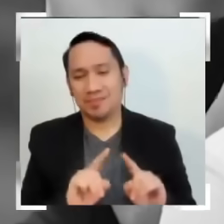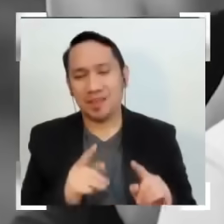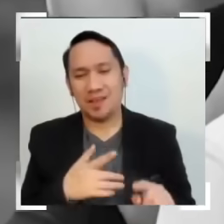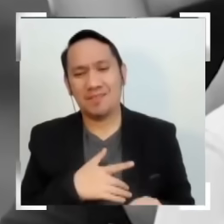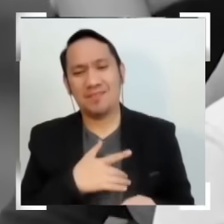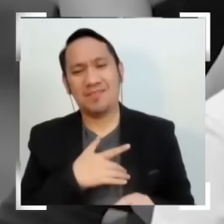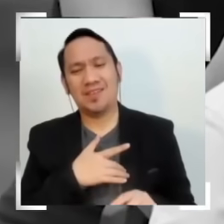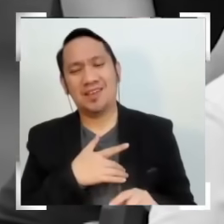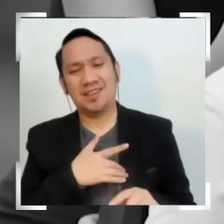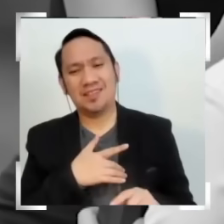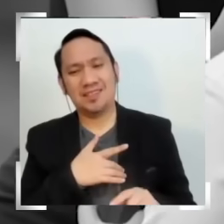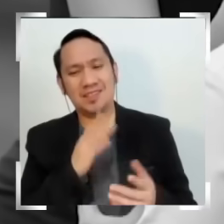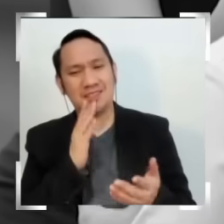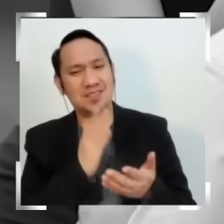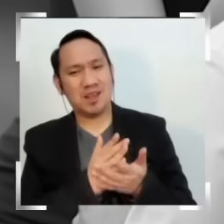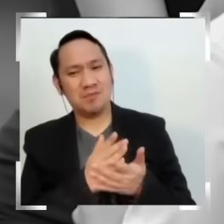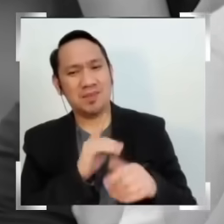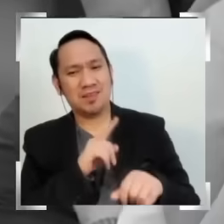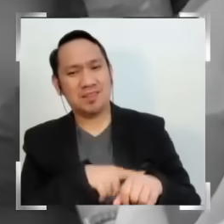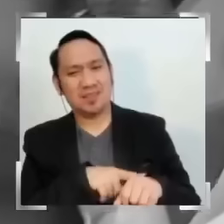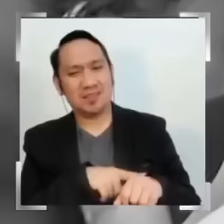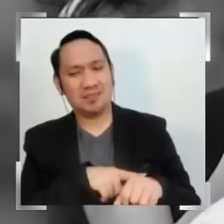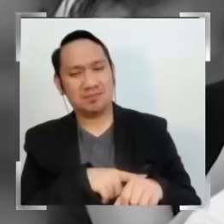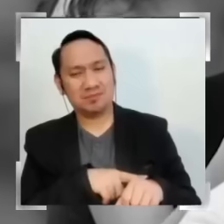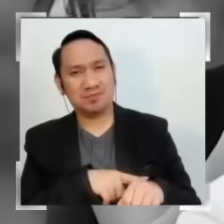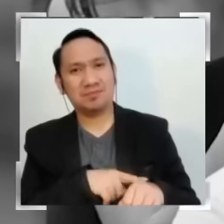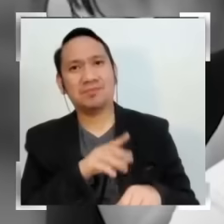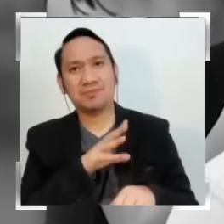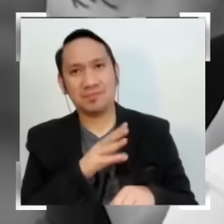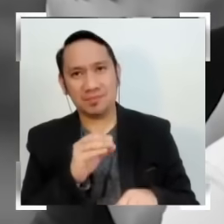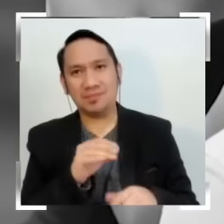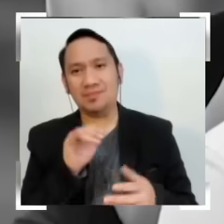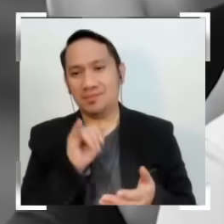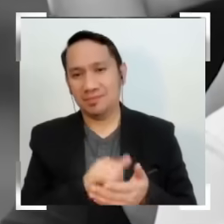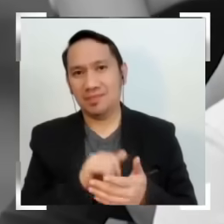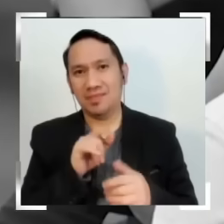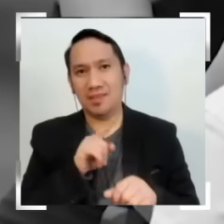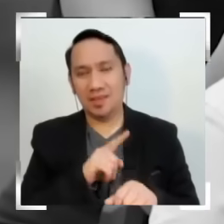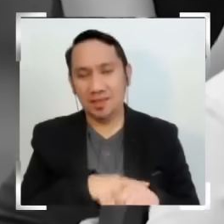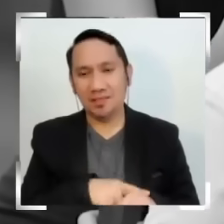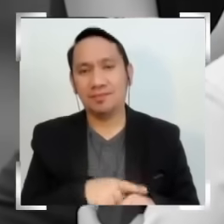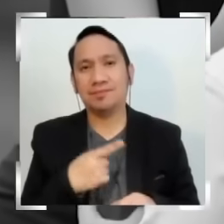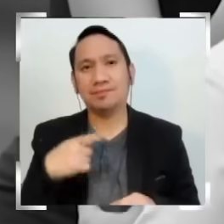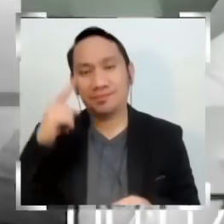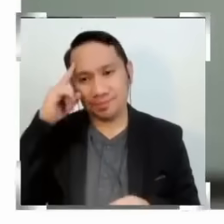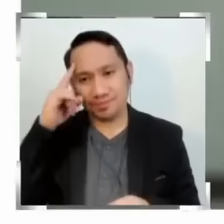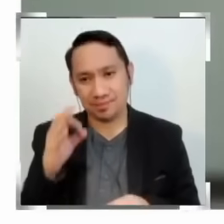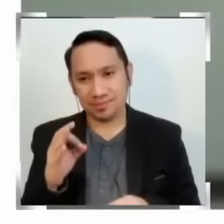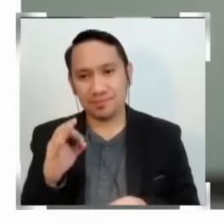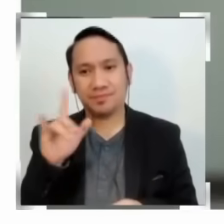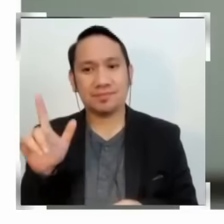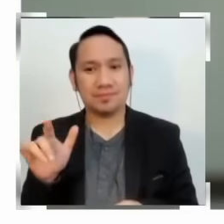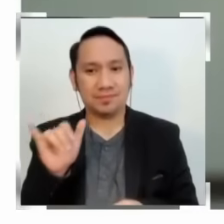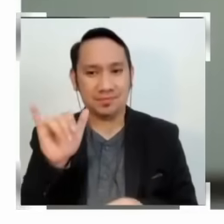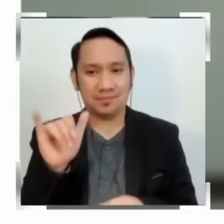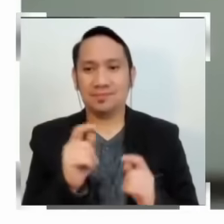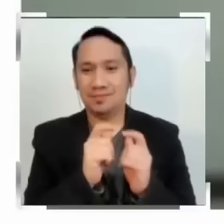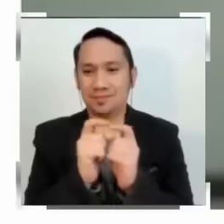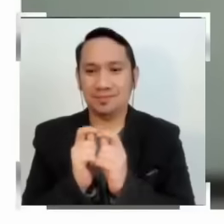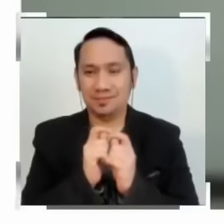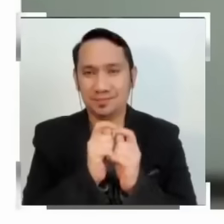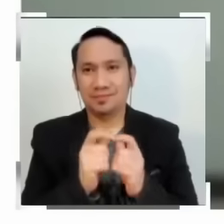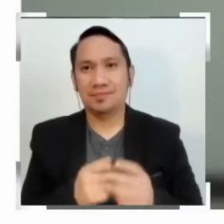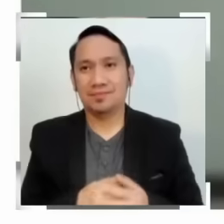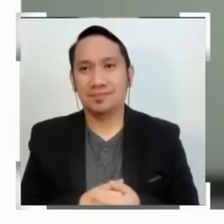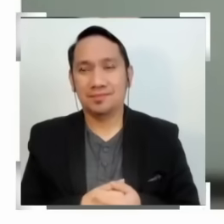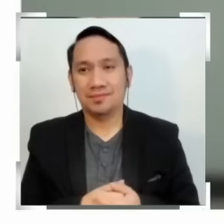ni Dom ang kanyang speech. At ito na nga raw ang moment kung saan pinili nila ang forever. Define or describe our